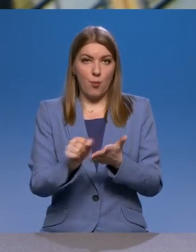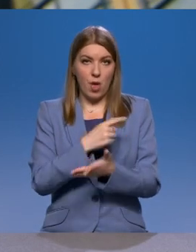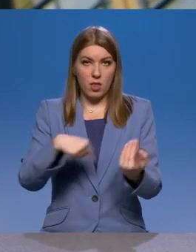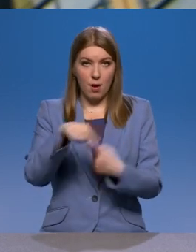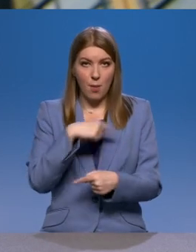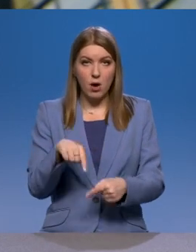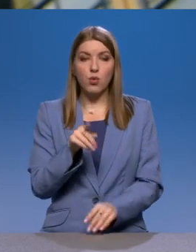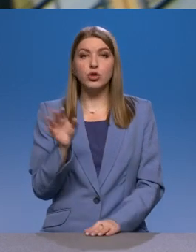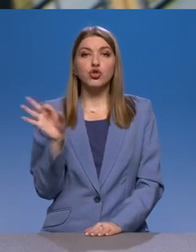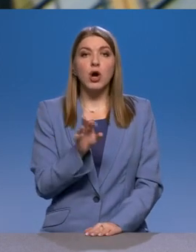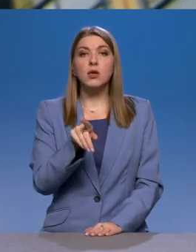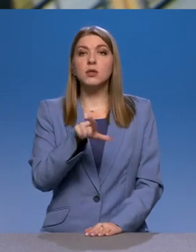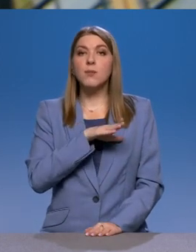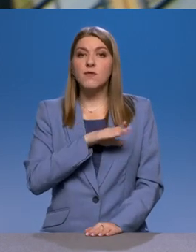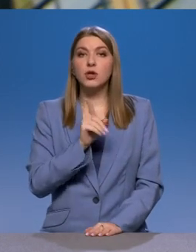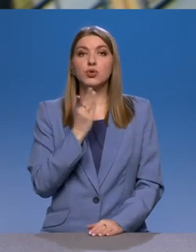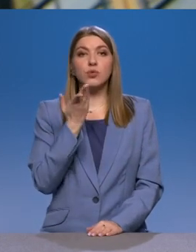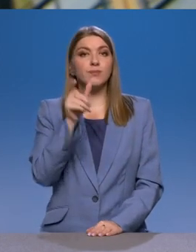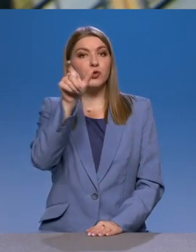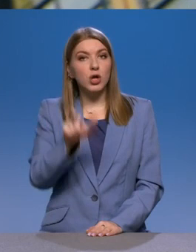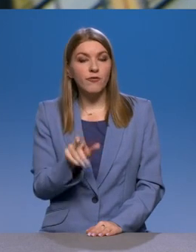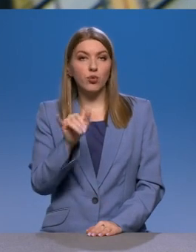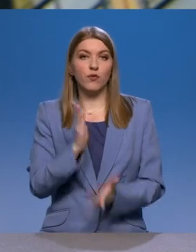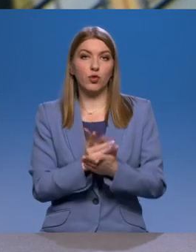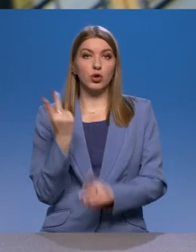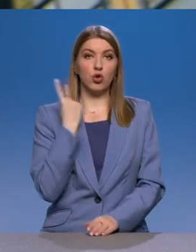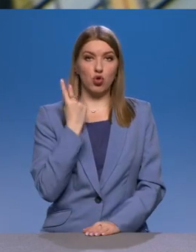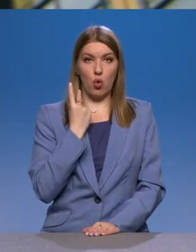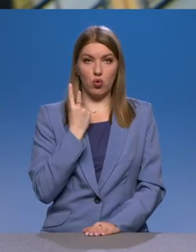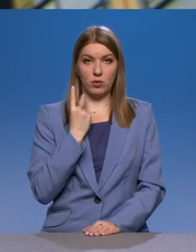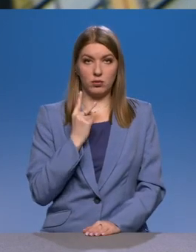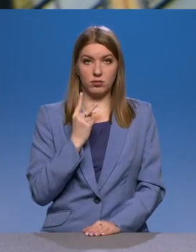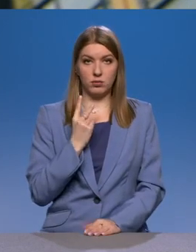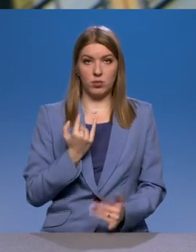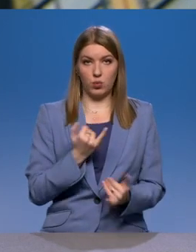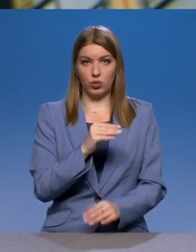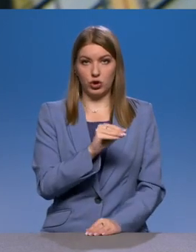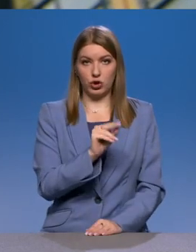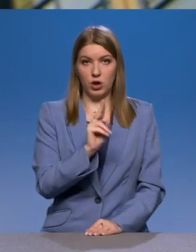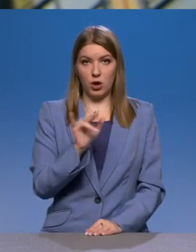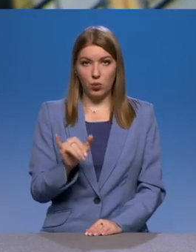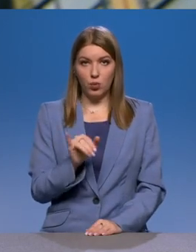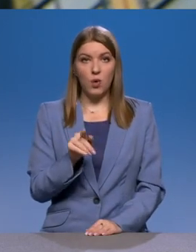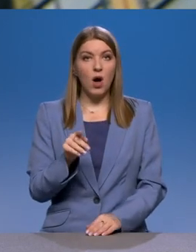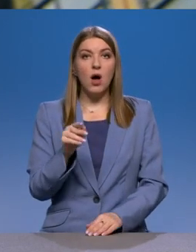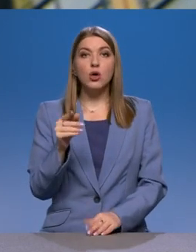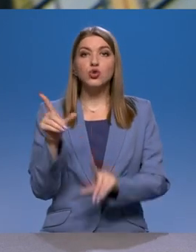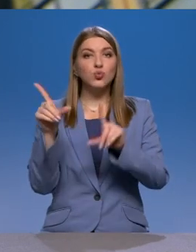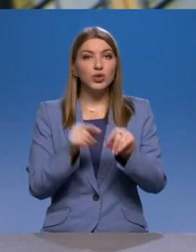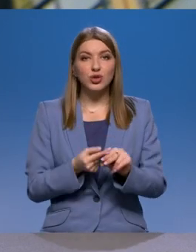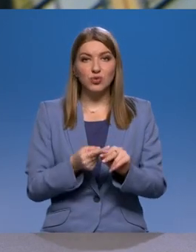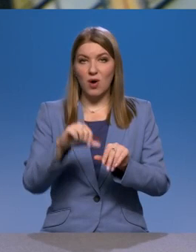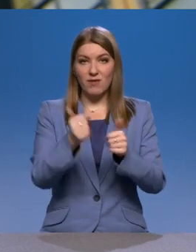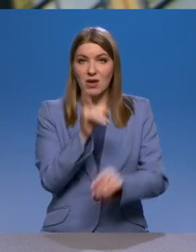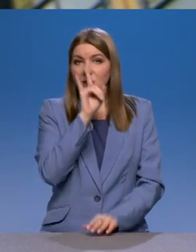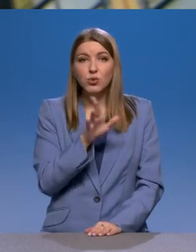ситуация такая, что если человек имеет задолженность за коммунальные услуги, то ему не оформляют субсидии, пока он ее не погасит, эту